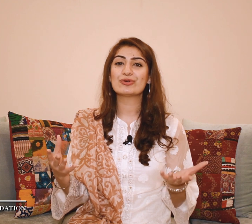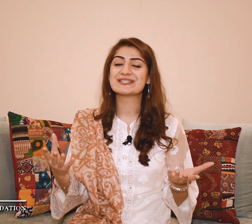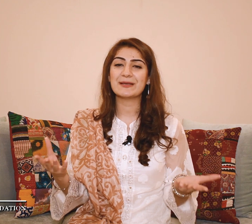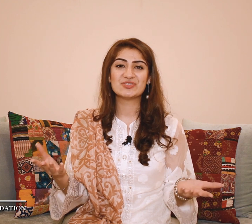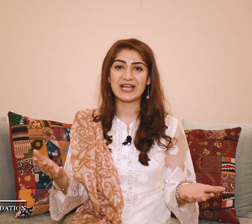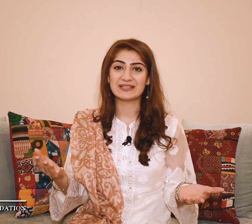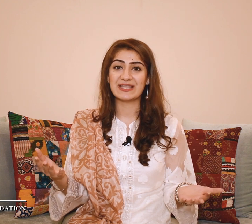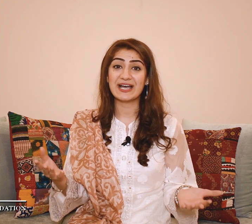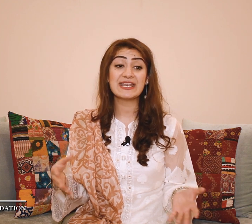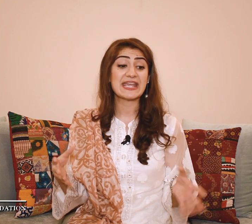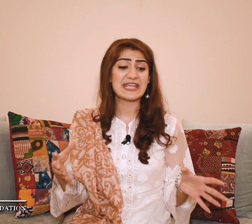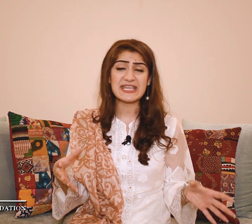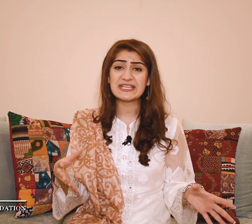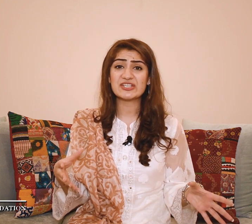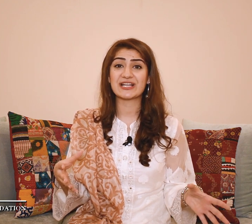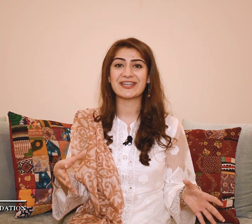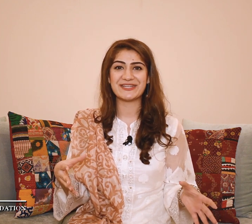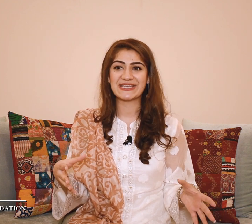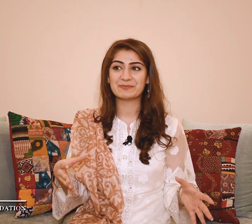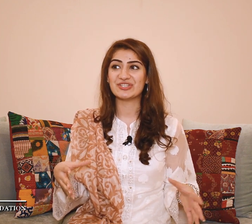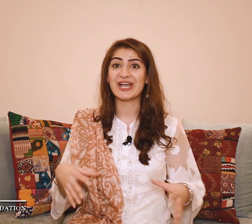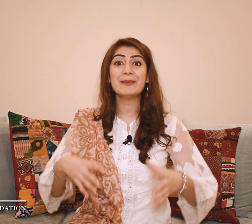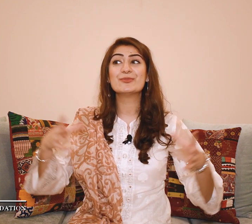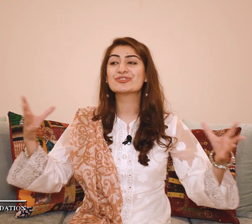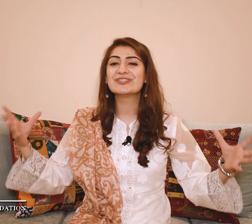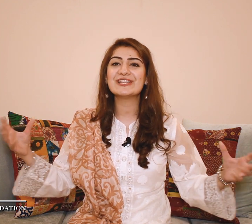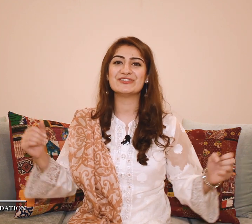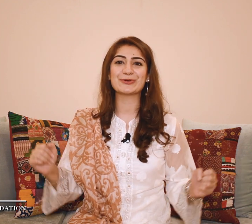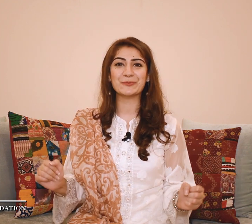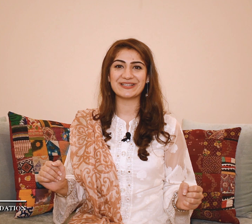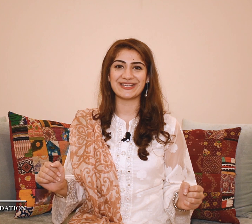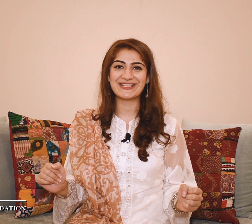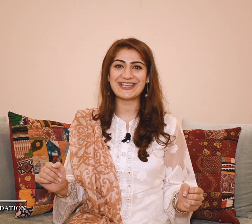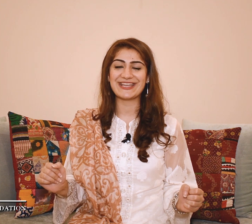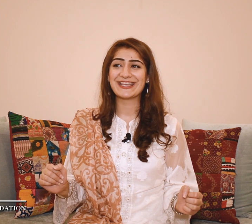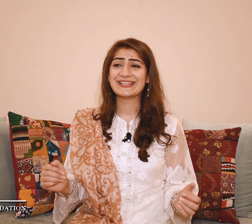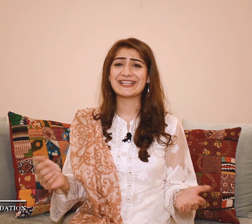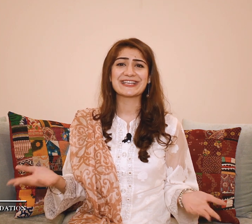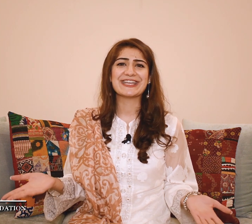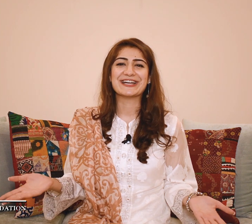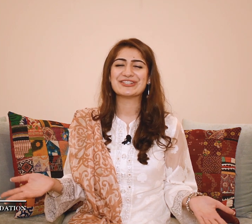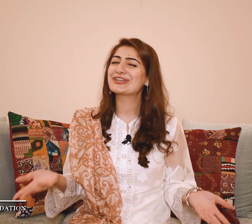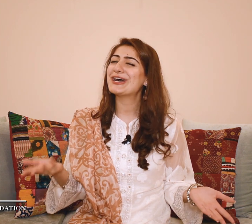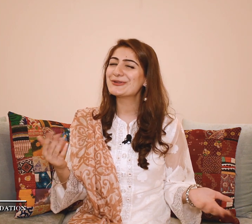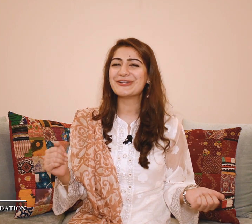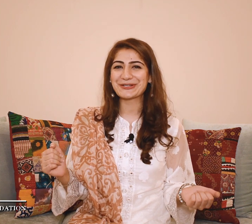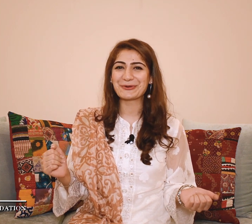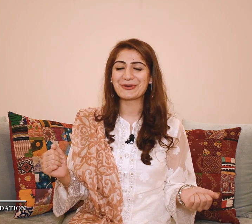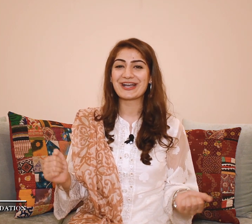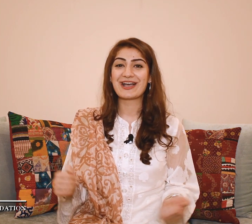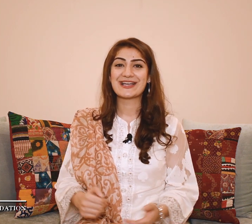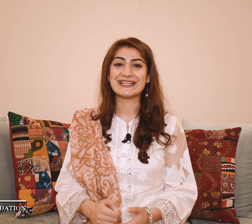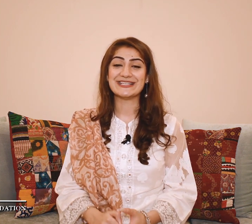में सब्सक्राइब एक ही लगा रहने के बजाए मुस्लिम प्रभु पर रहते हैं ताकि हर जगह